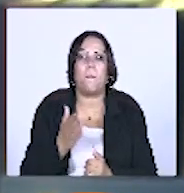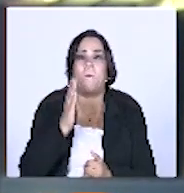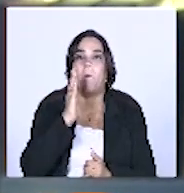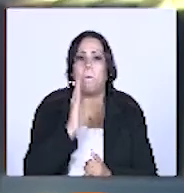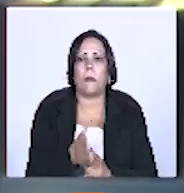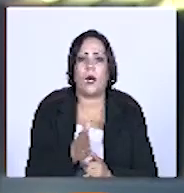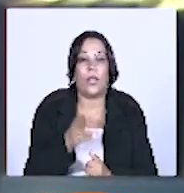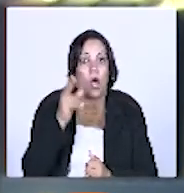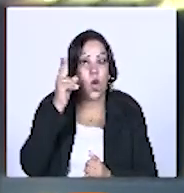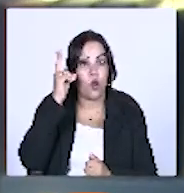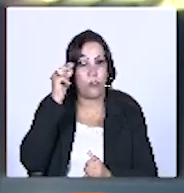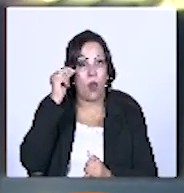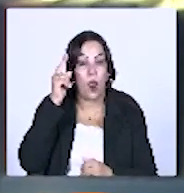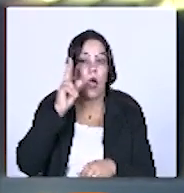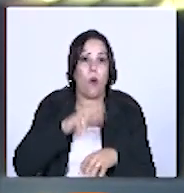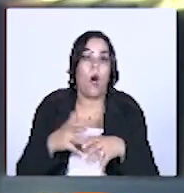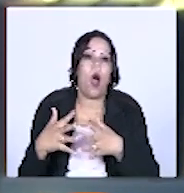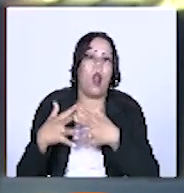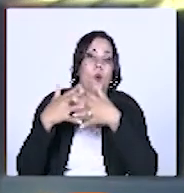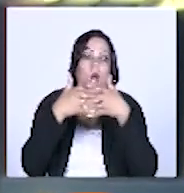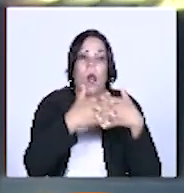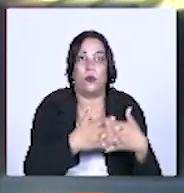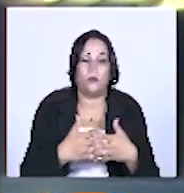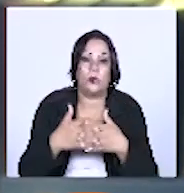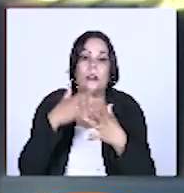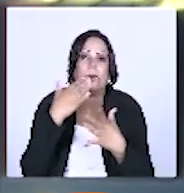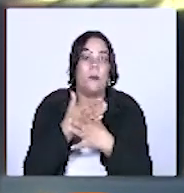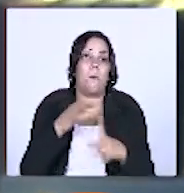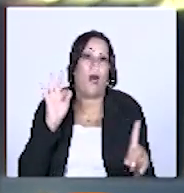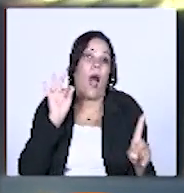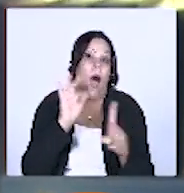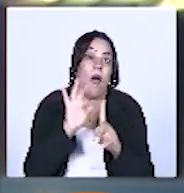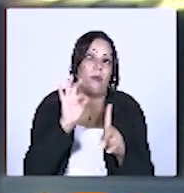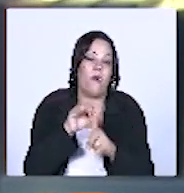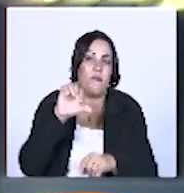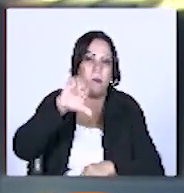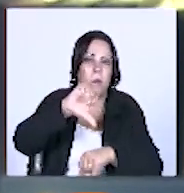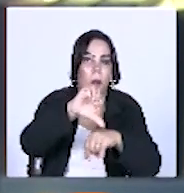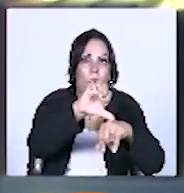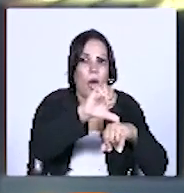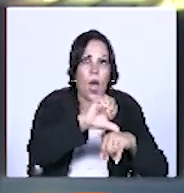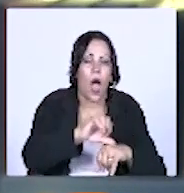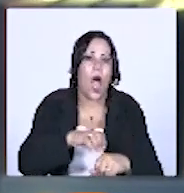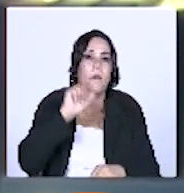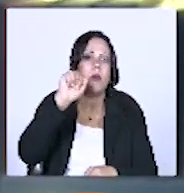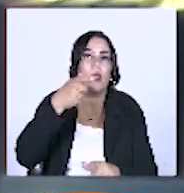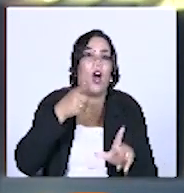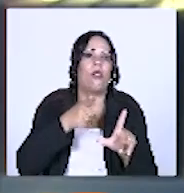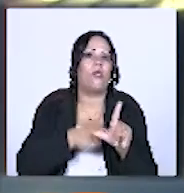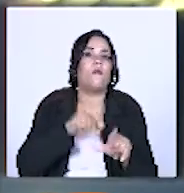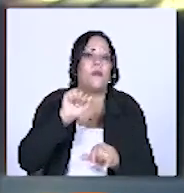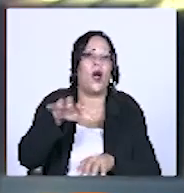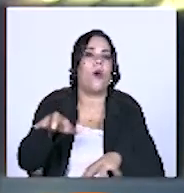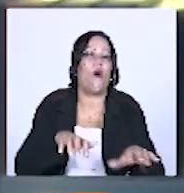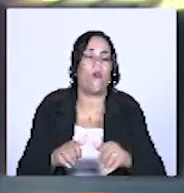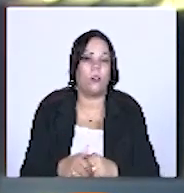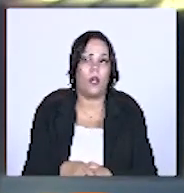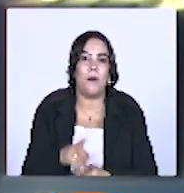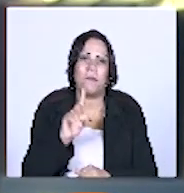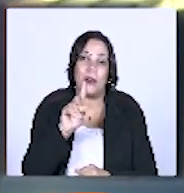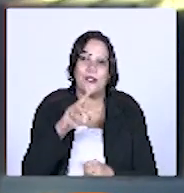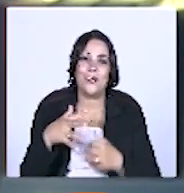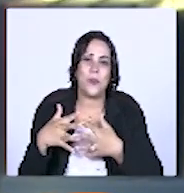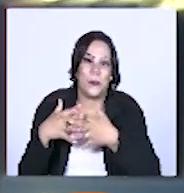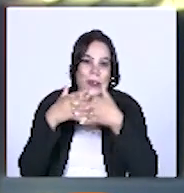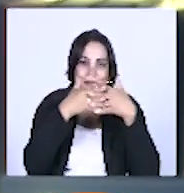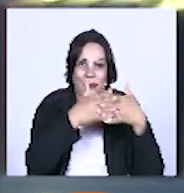اسرائيل والولايات المتحده حول استهداف بعض المنشات النفطيه الايرانيه لكن الولايات